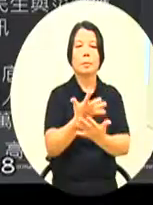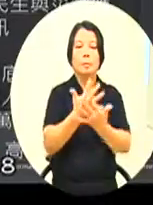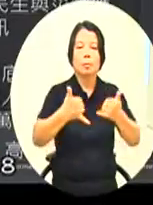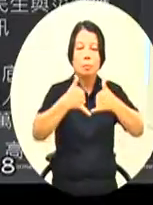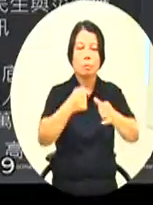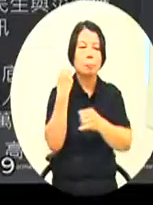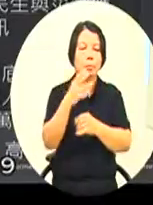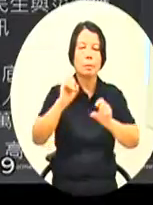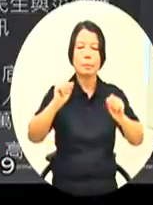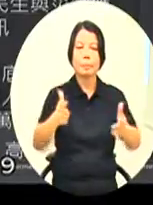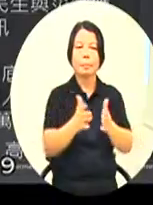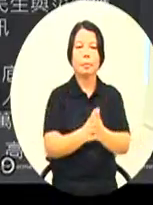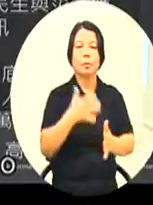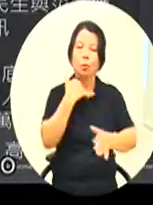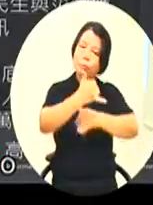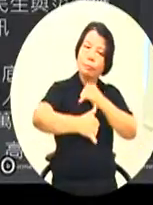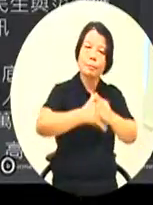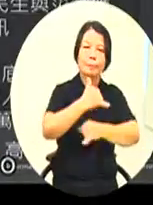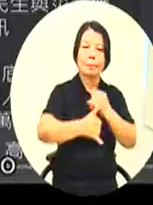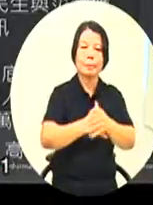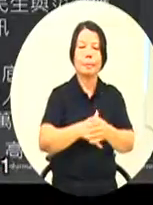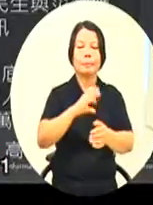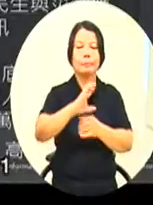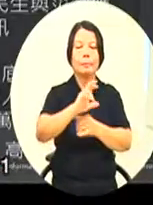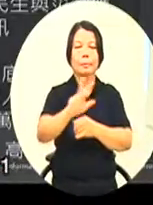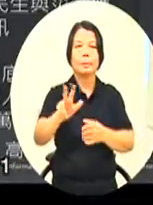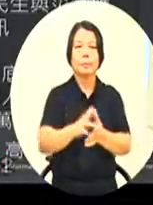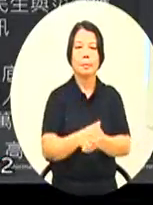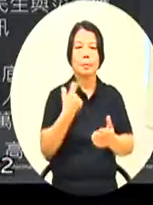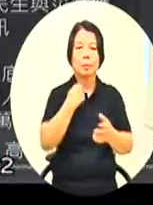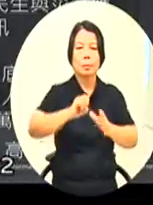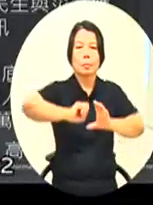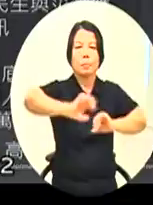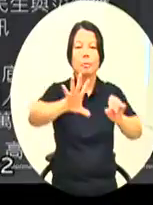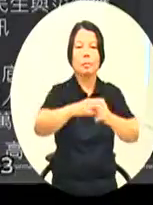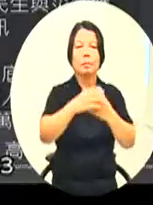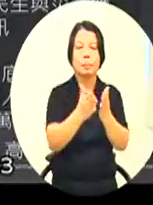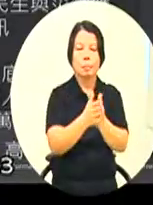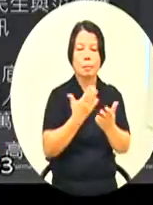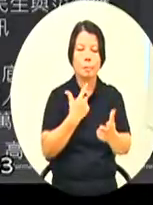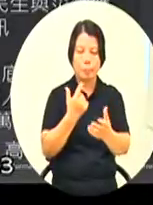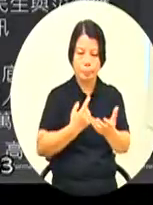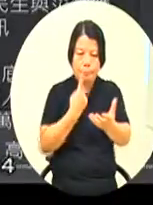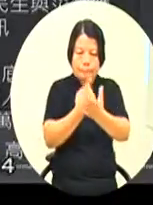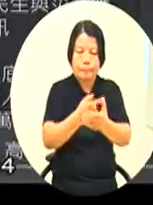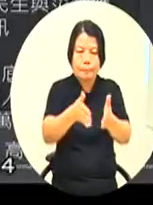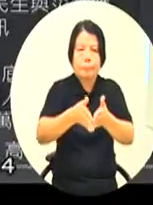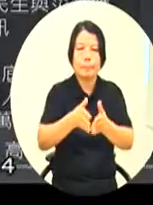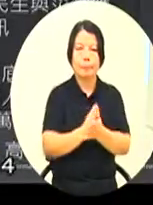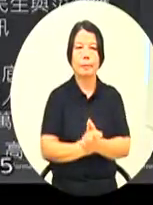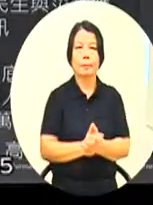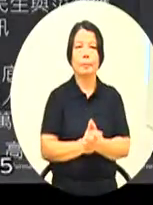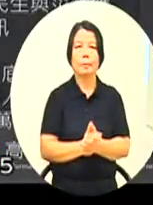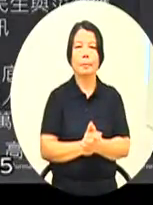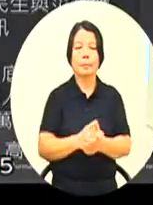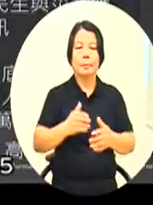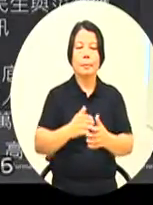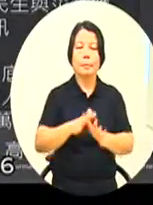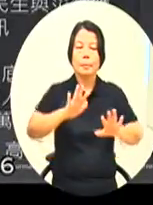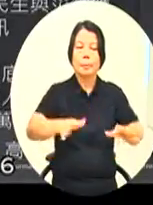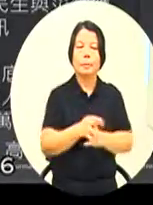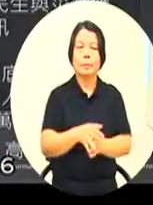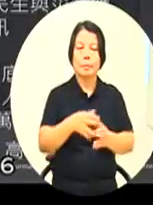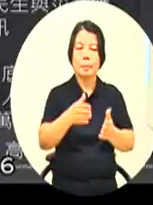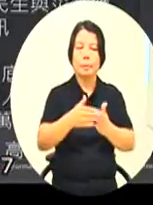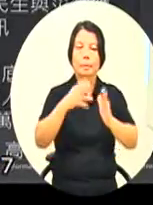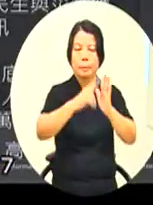了，它已经是我们的日常生活的方式，当然我们的传播也要自然融入其中了。那这边特别值得一提说，我们